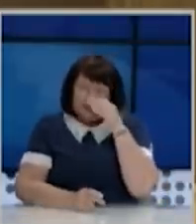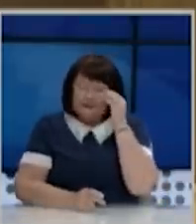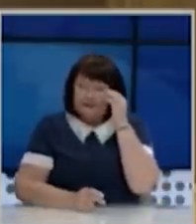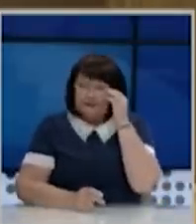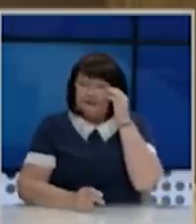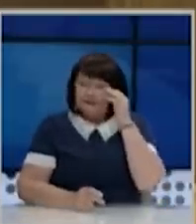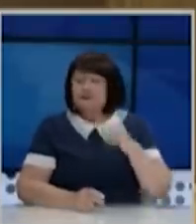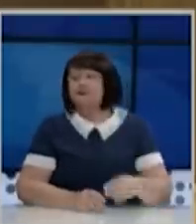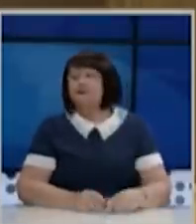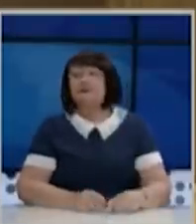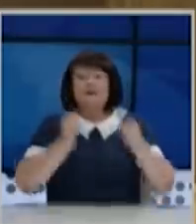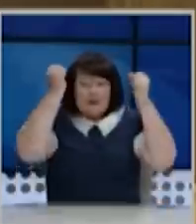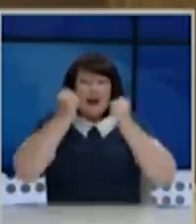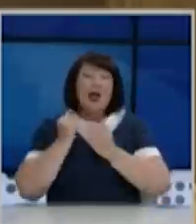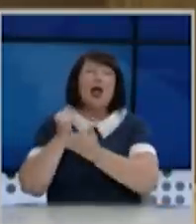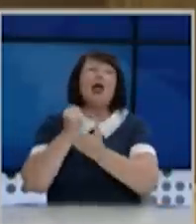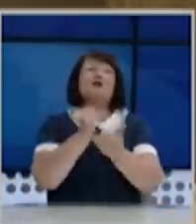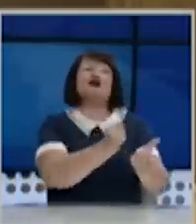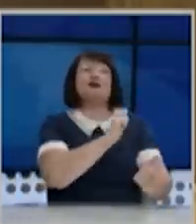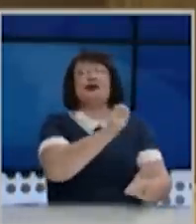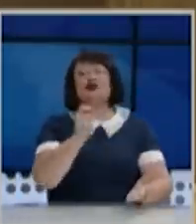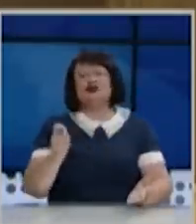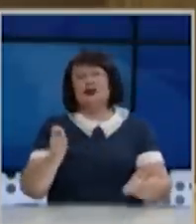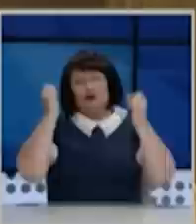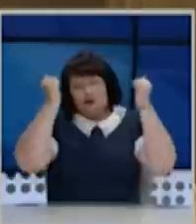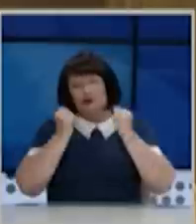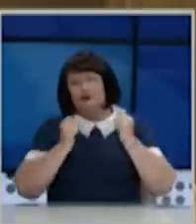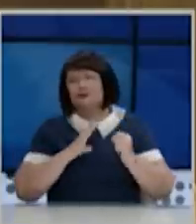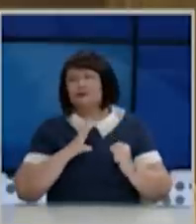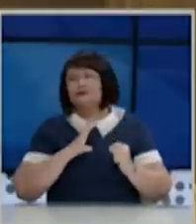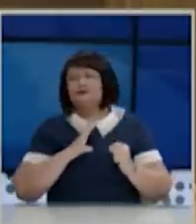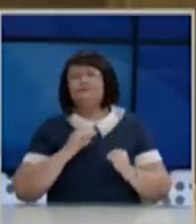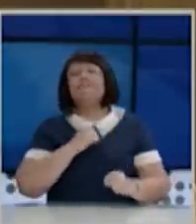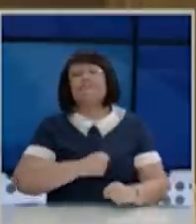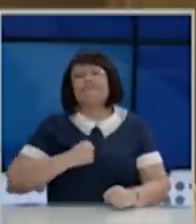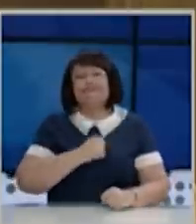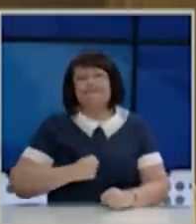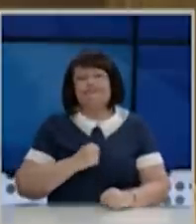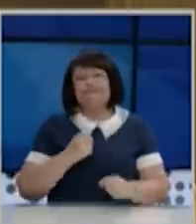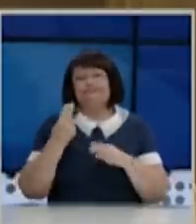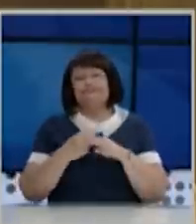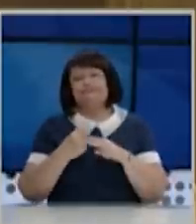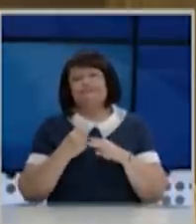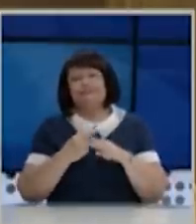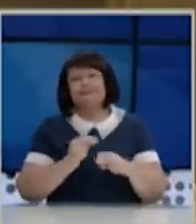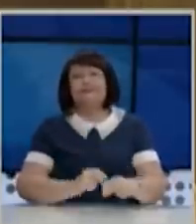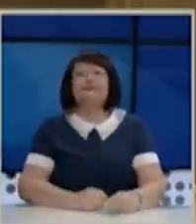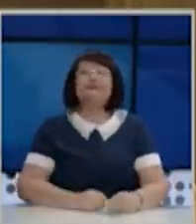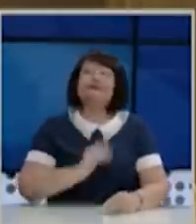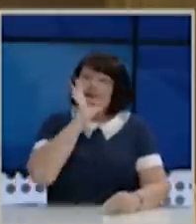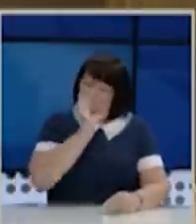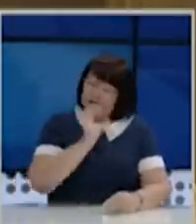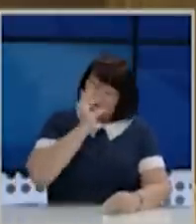υποτυπωδών αποζημιώσεων των πληγέντων. Και φτάνουμε και στο τραγικά σημεία, τα ζούμε. Αλήθειες